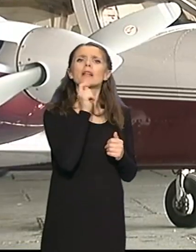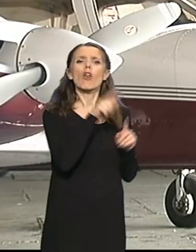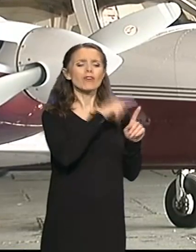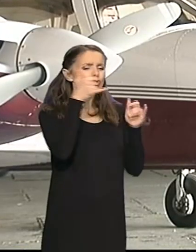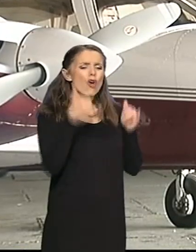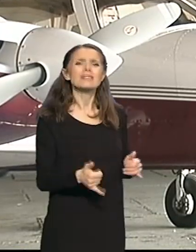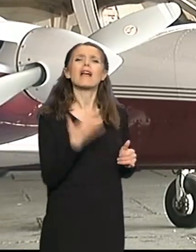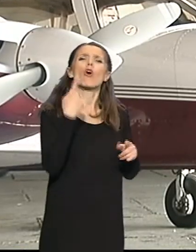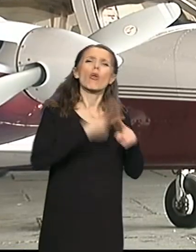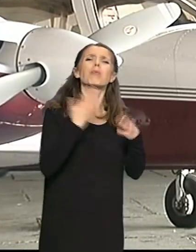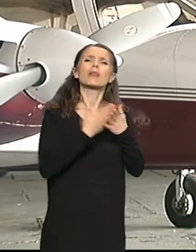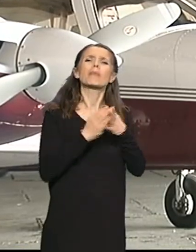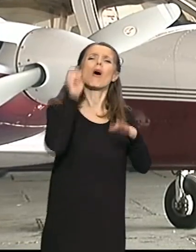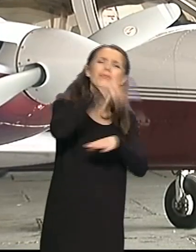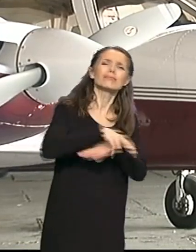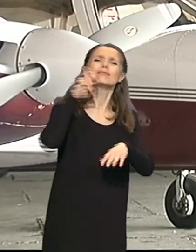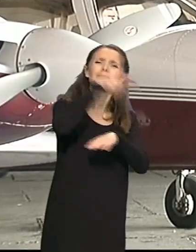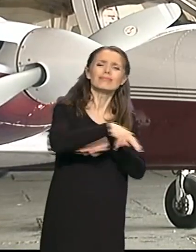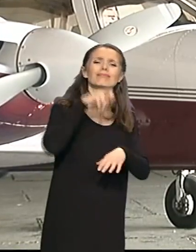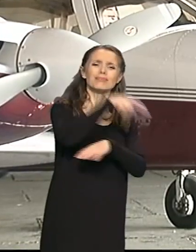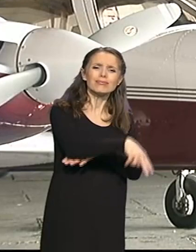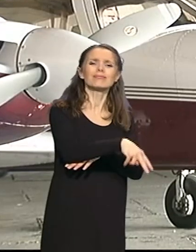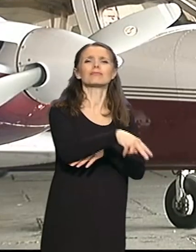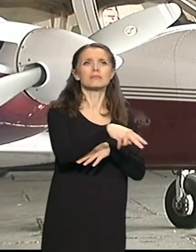ovo je skok koji sad ide, znači imam